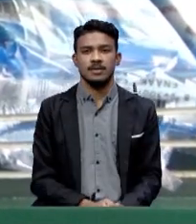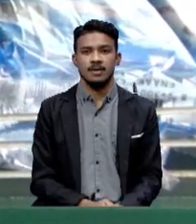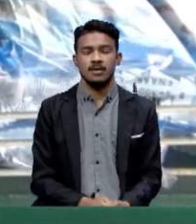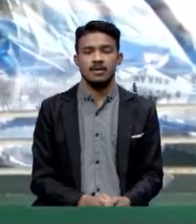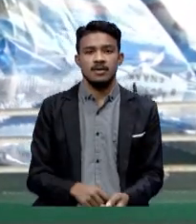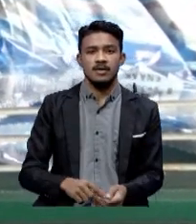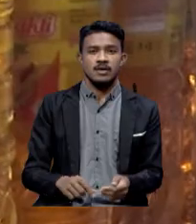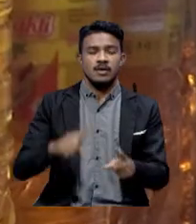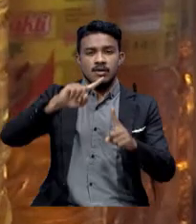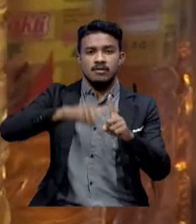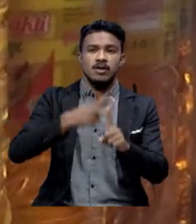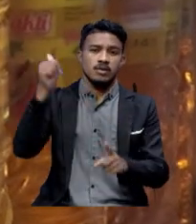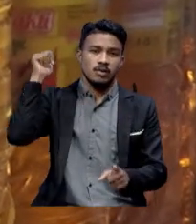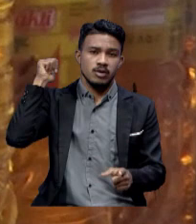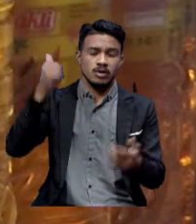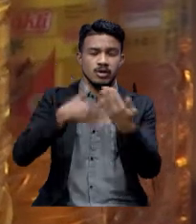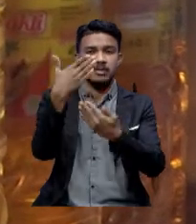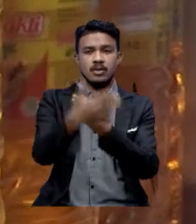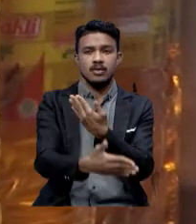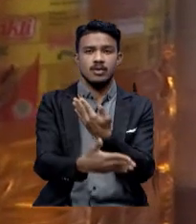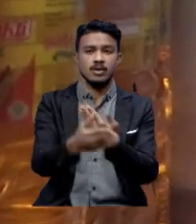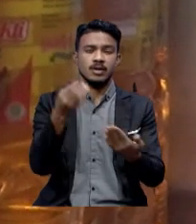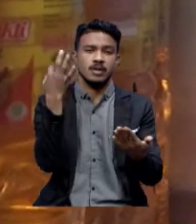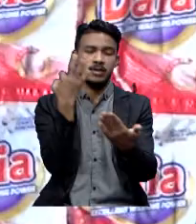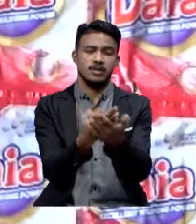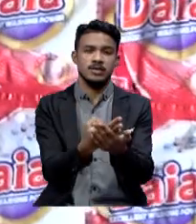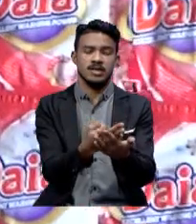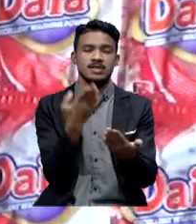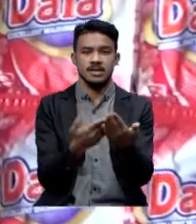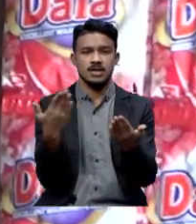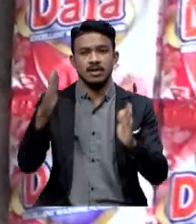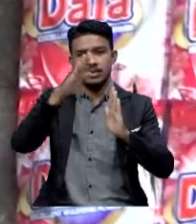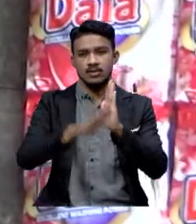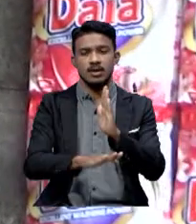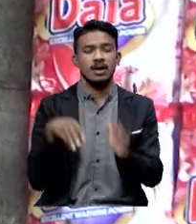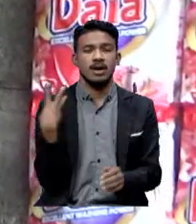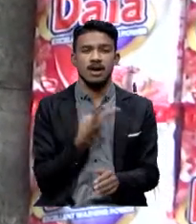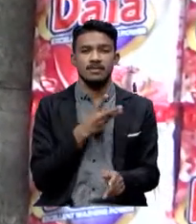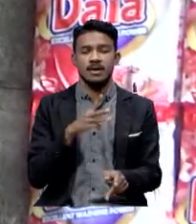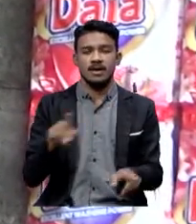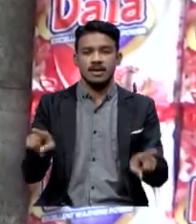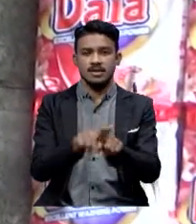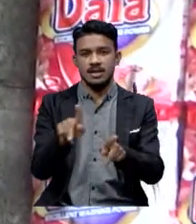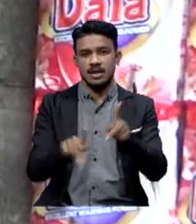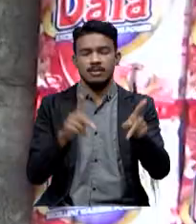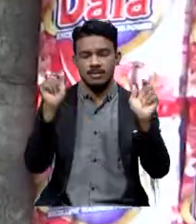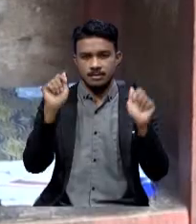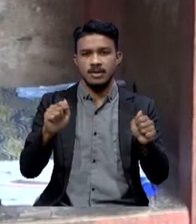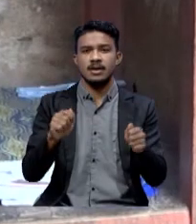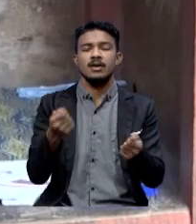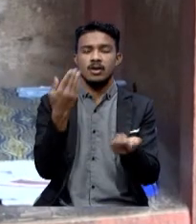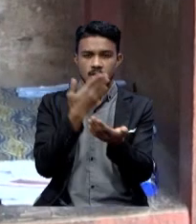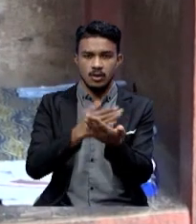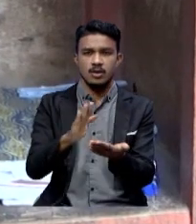ka bawa yang mana itu ni pres sasaran sih rebel itu ni tuan para kami yang sepupu ni beli hola neti buat rumah kami hanus